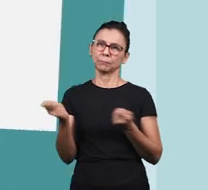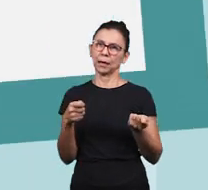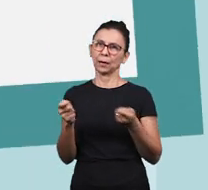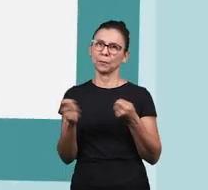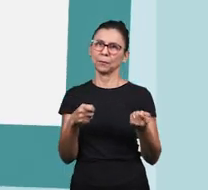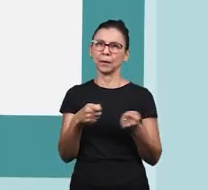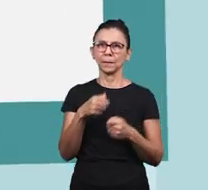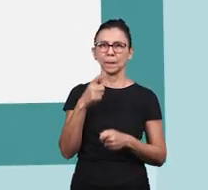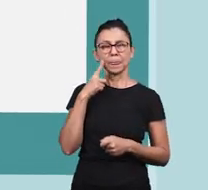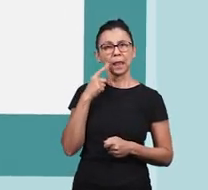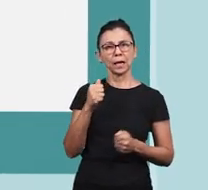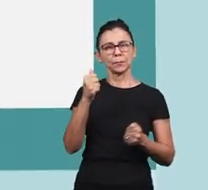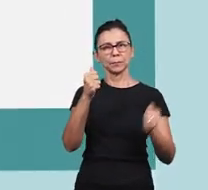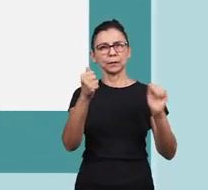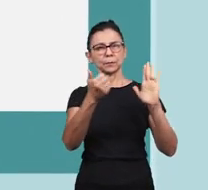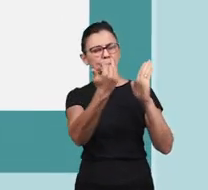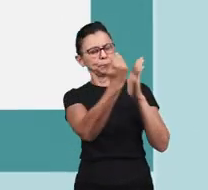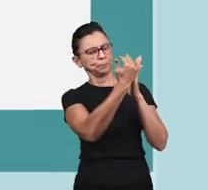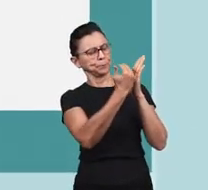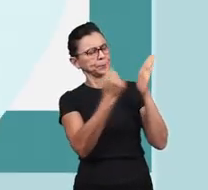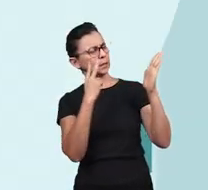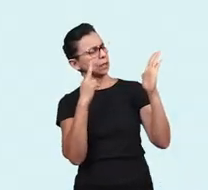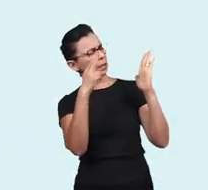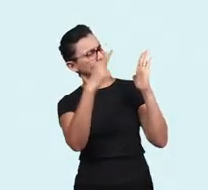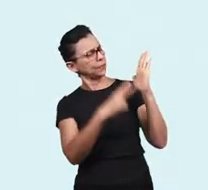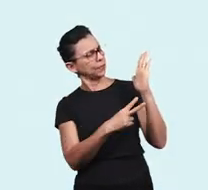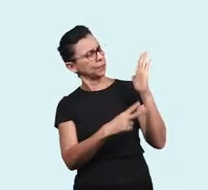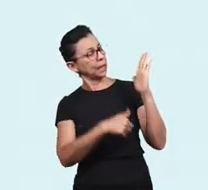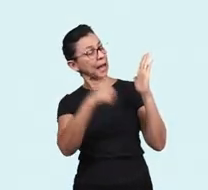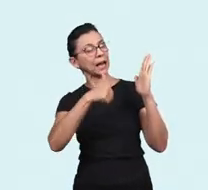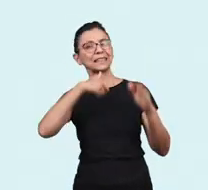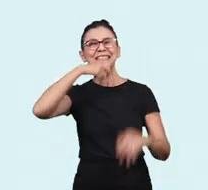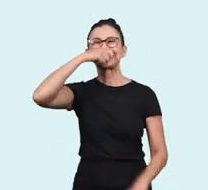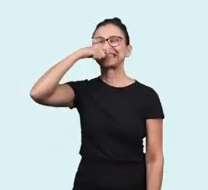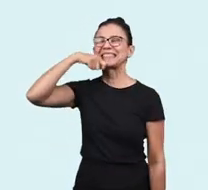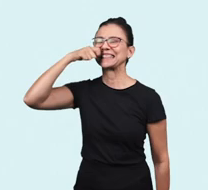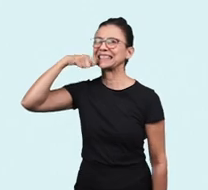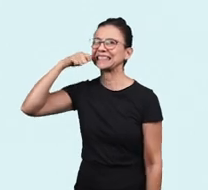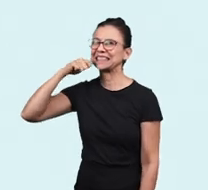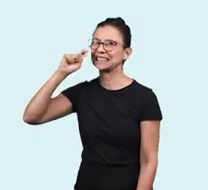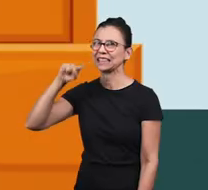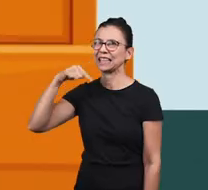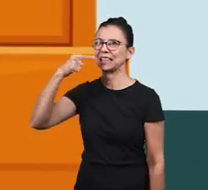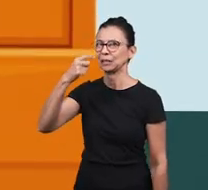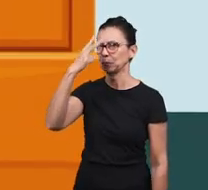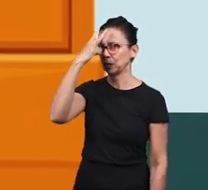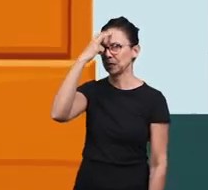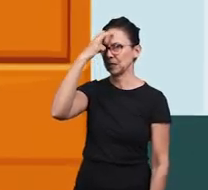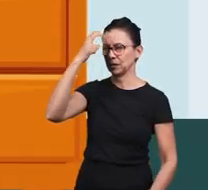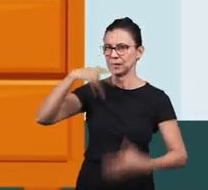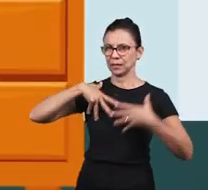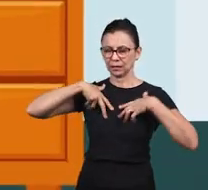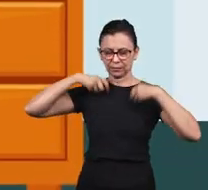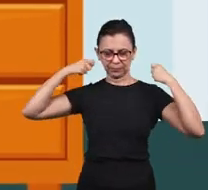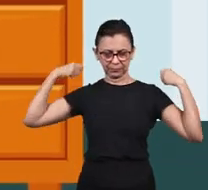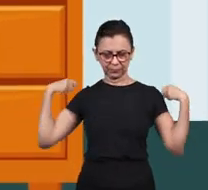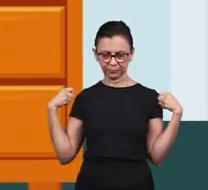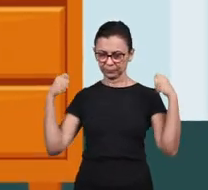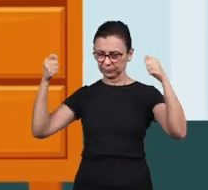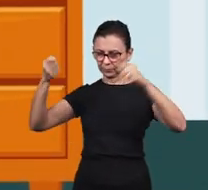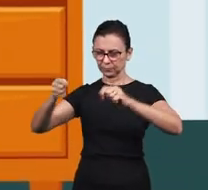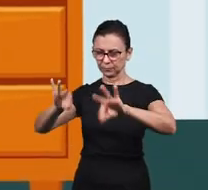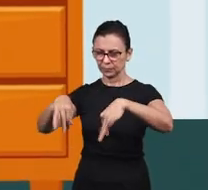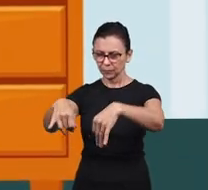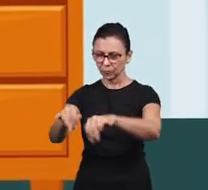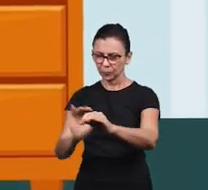en observant la routine élaborée par elle et ses parents, accomplit sa première tâche, faire l'hygiène de sa bouche. Ensuite,